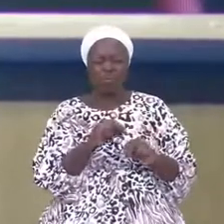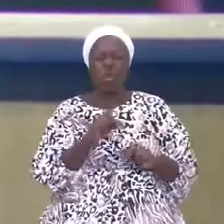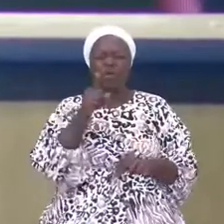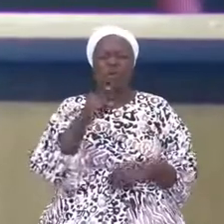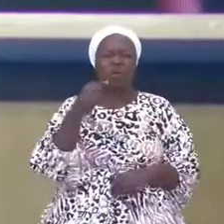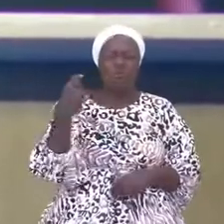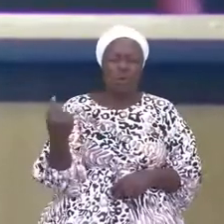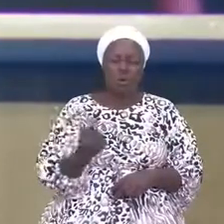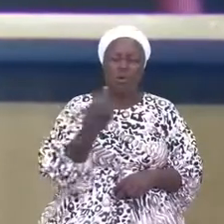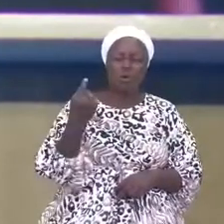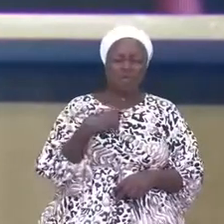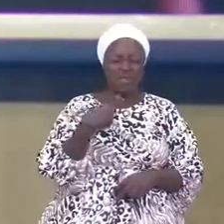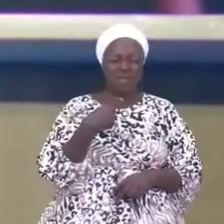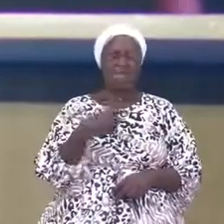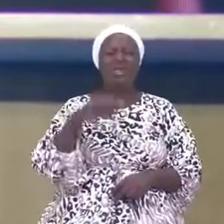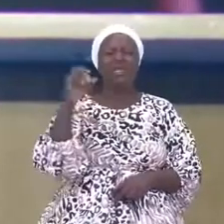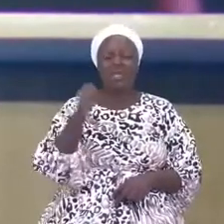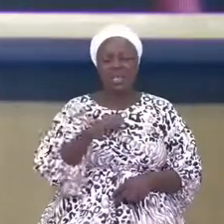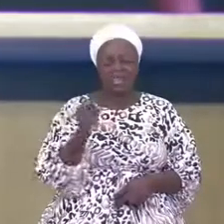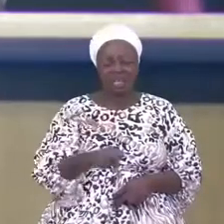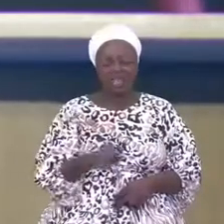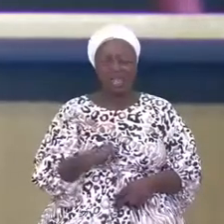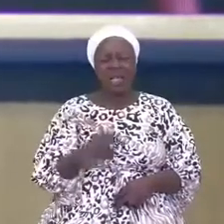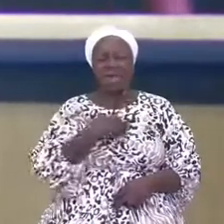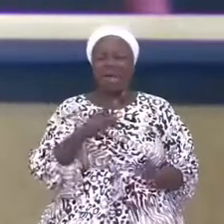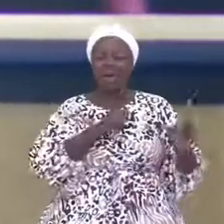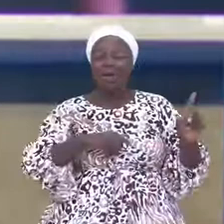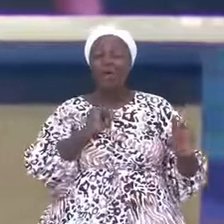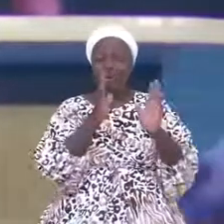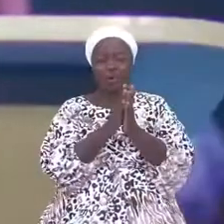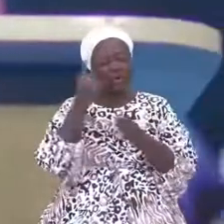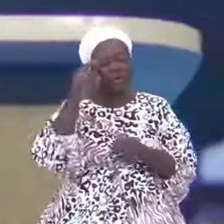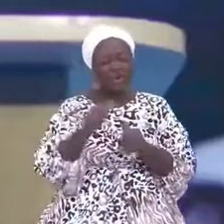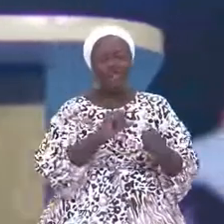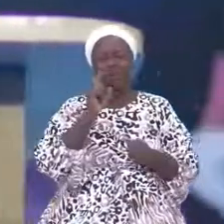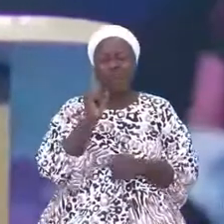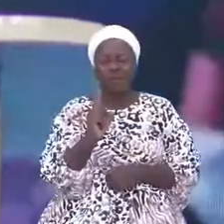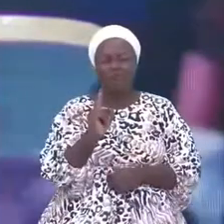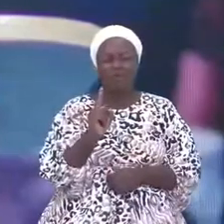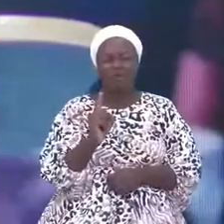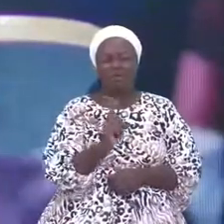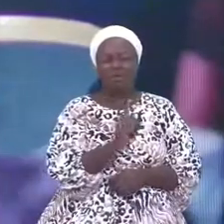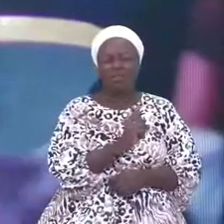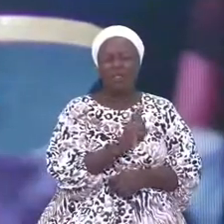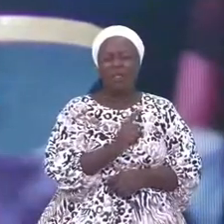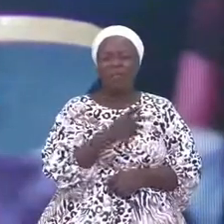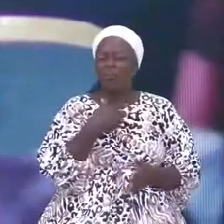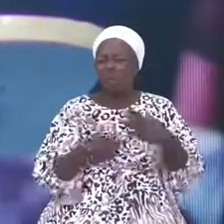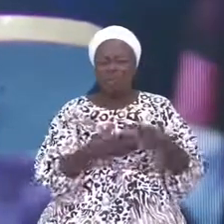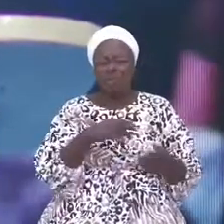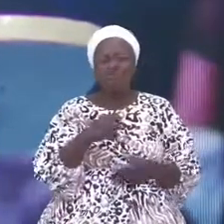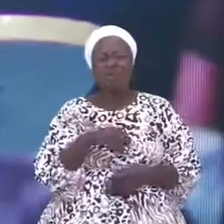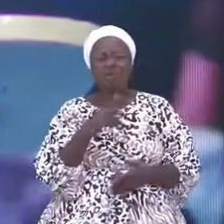tu ne dis jamais non. Tu dis toujours oui. Seigneur, je prie pour tout le